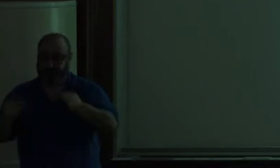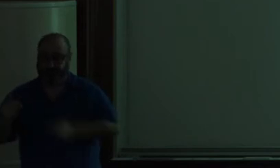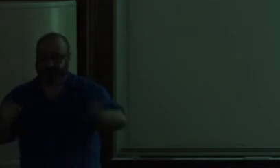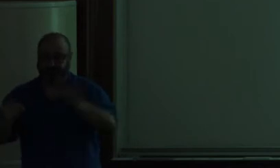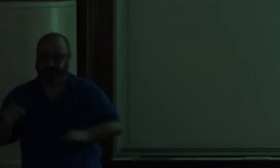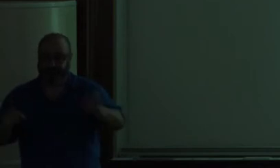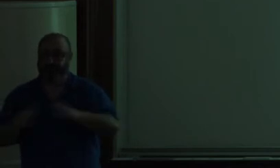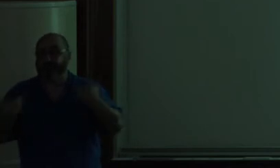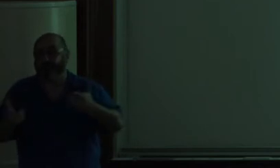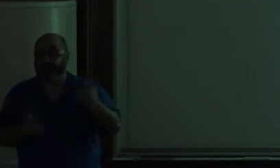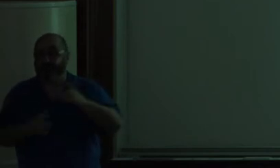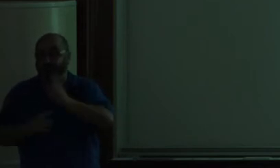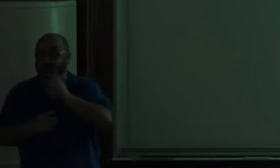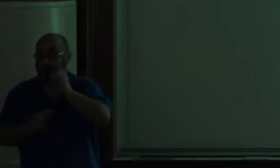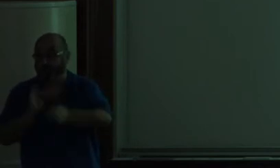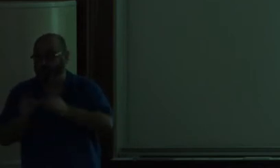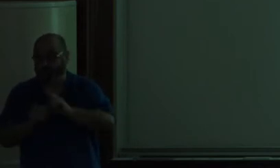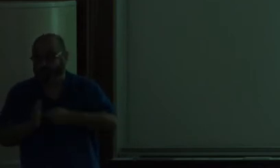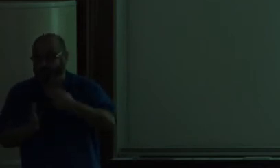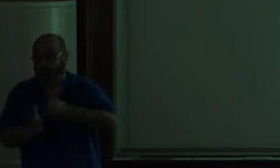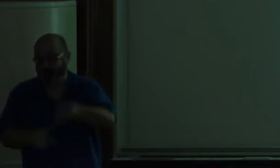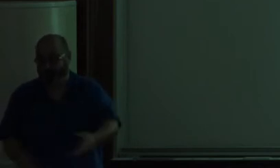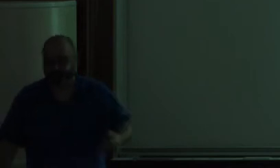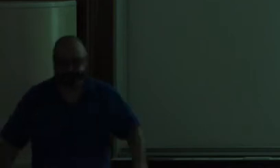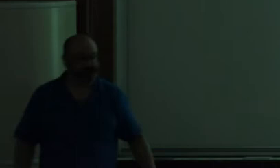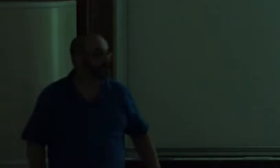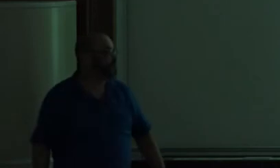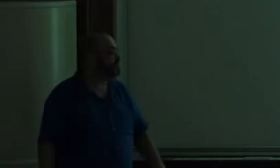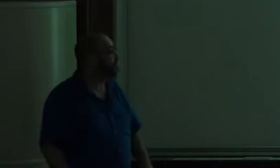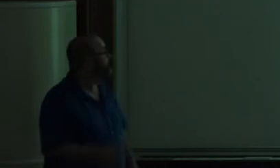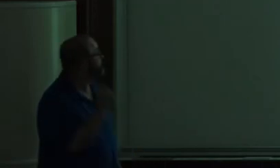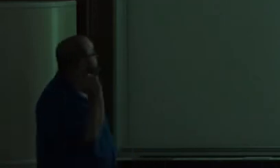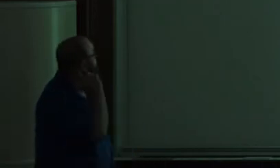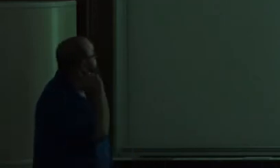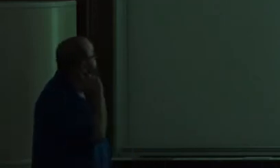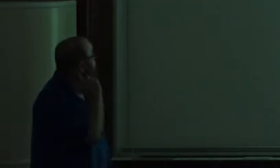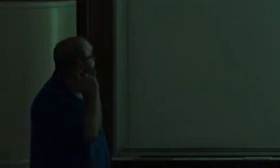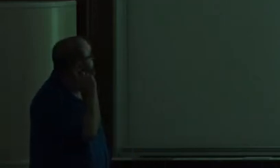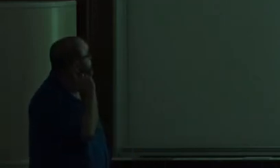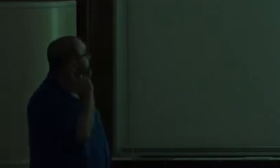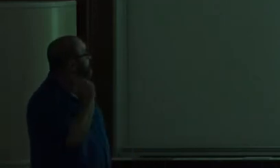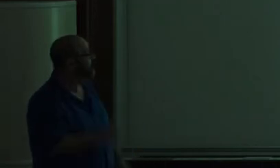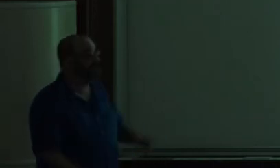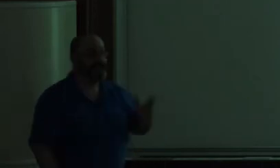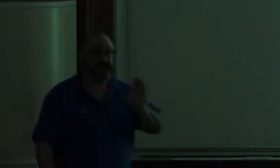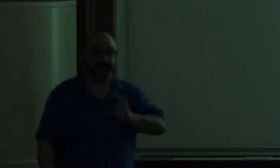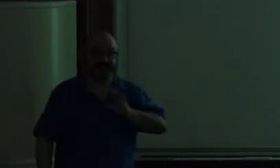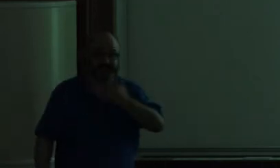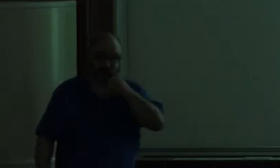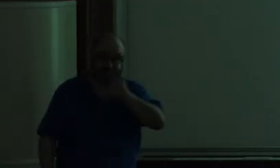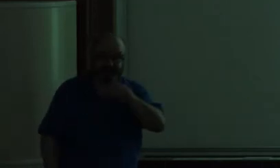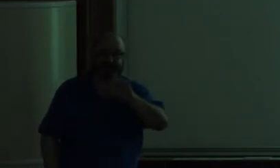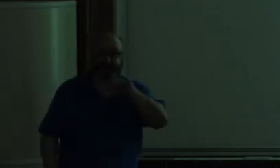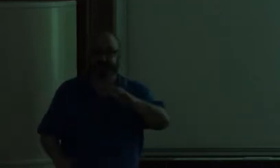c'est une conférence sur les boucles, après tout. Alors, hop là. Et alors, l'intérêt, c'est que